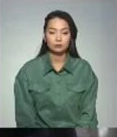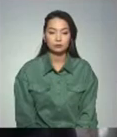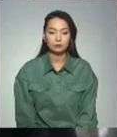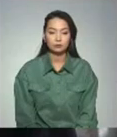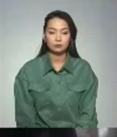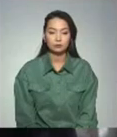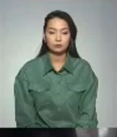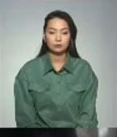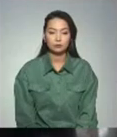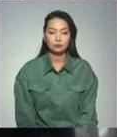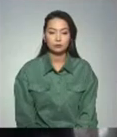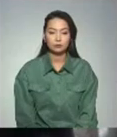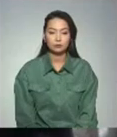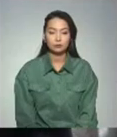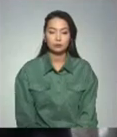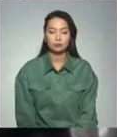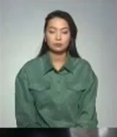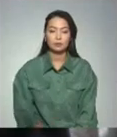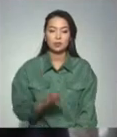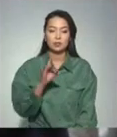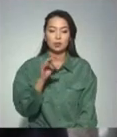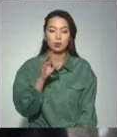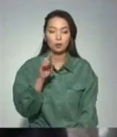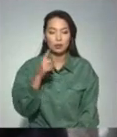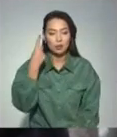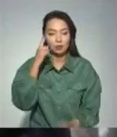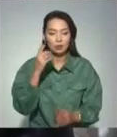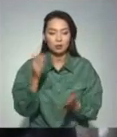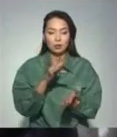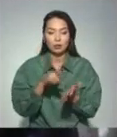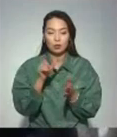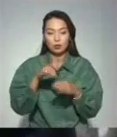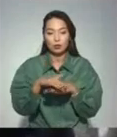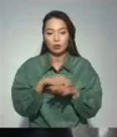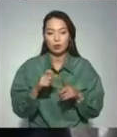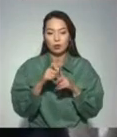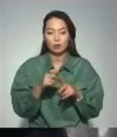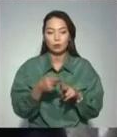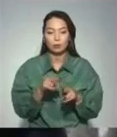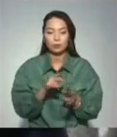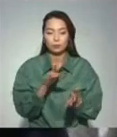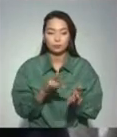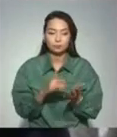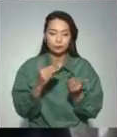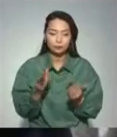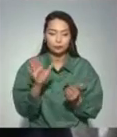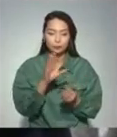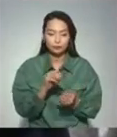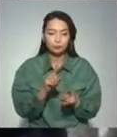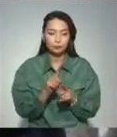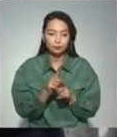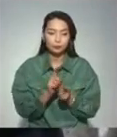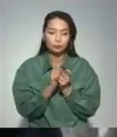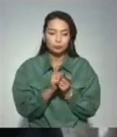Идея установить скульптуру принадлежит жителям. Инеліктің мүсінін қою идеясын қала тұрғындары ұсынды. Өйткені шахар халқы осы жәндікті масамен күрестің